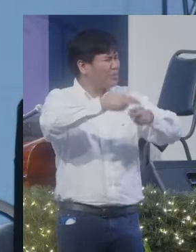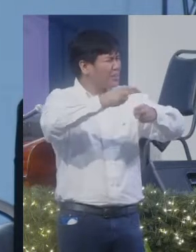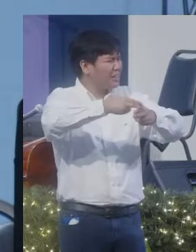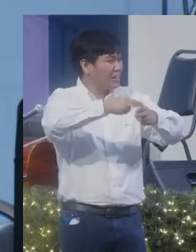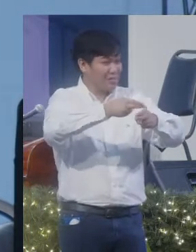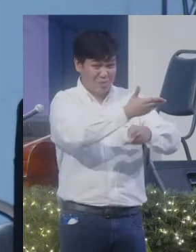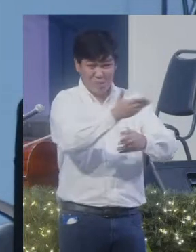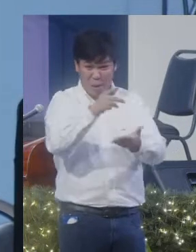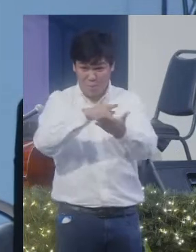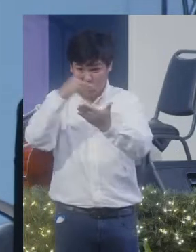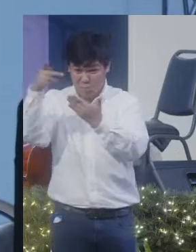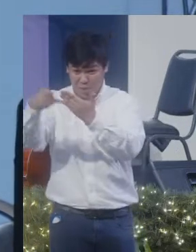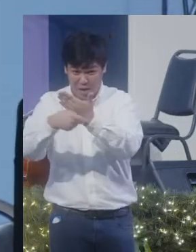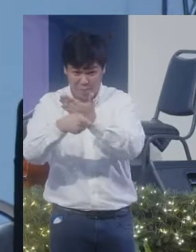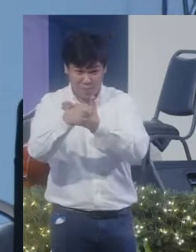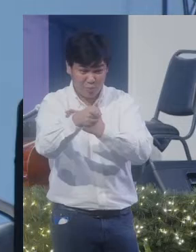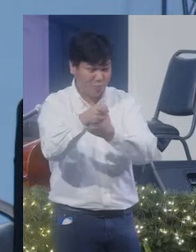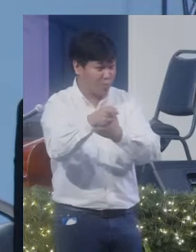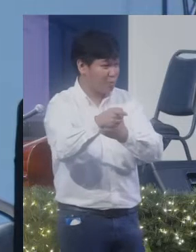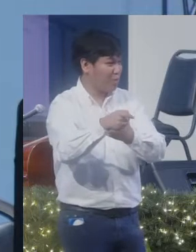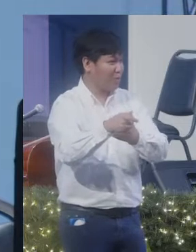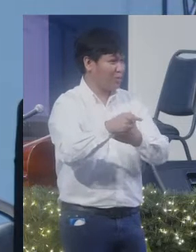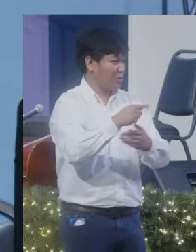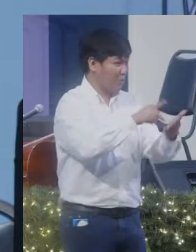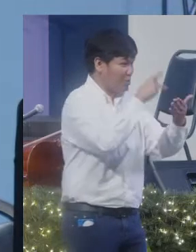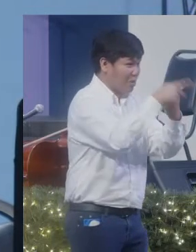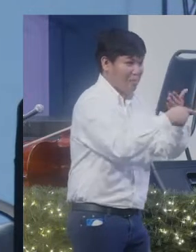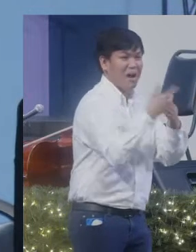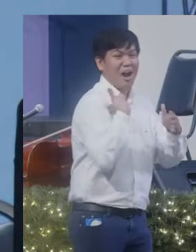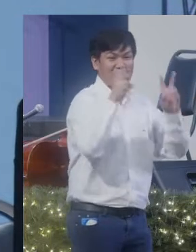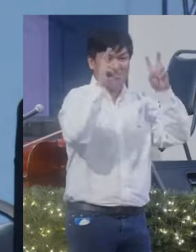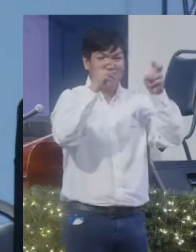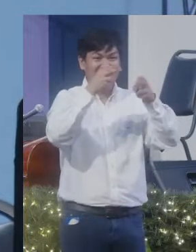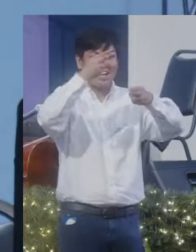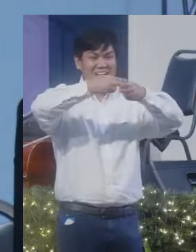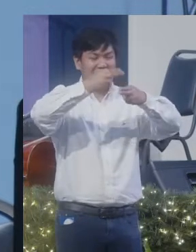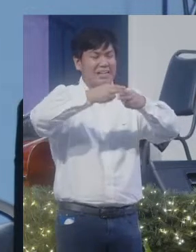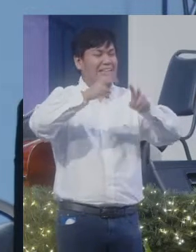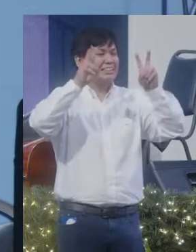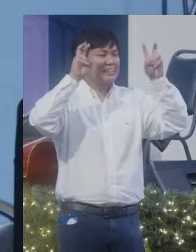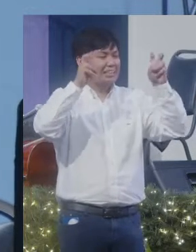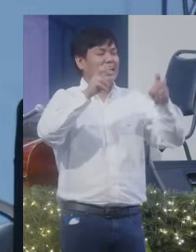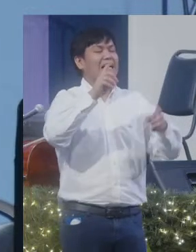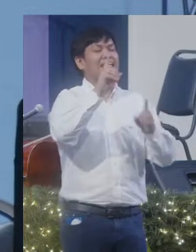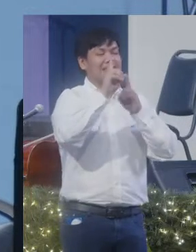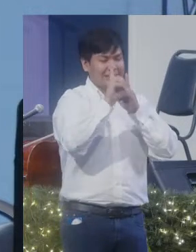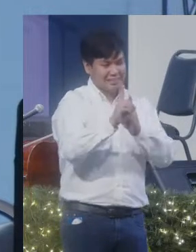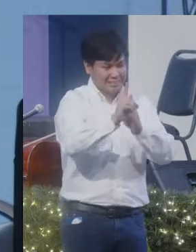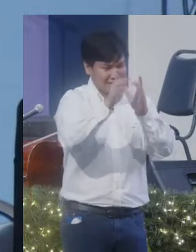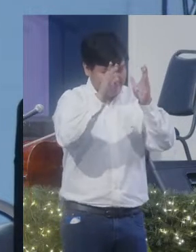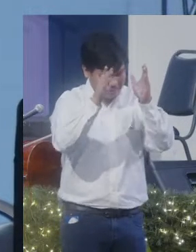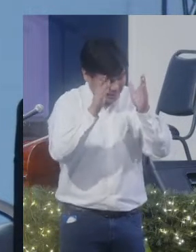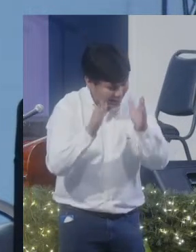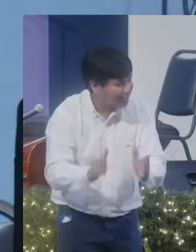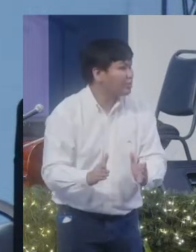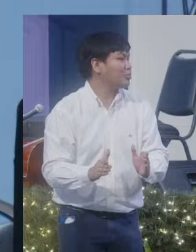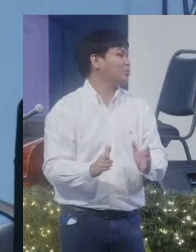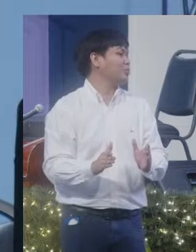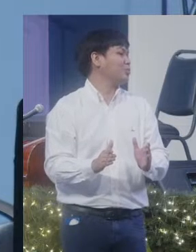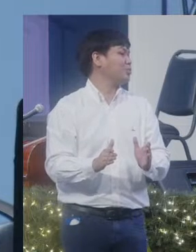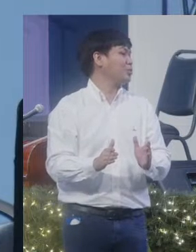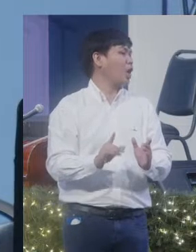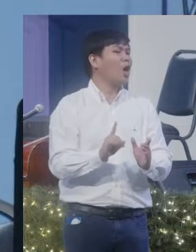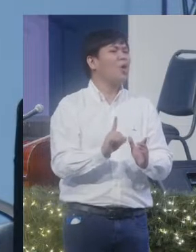sa inyong mga bulletin. Kung meron po kayong bulletin, meron po tayong Filipino message outline